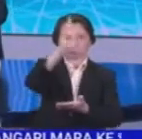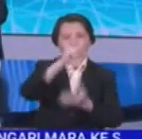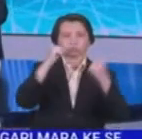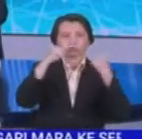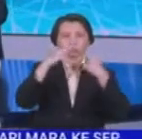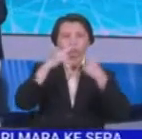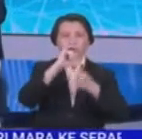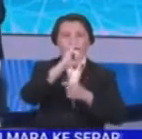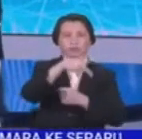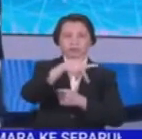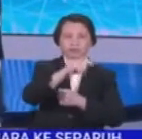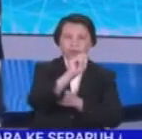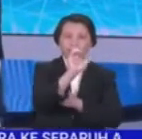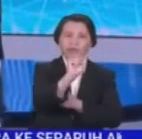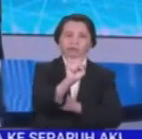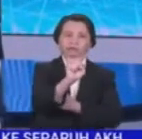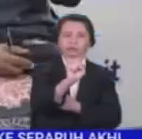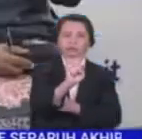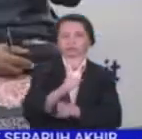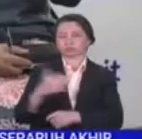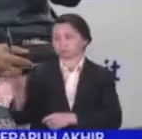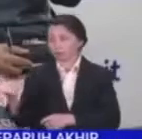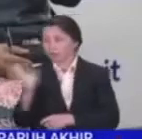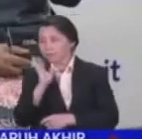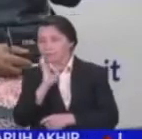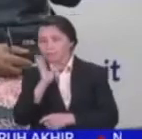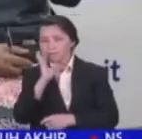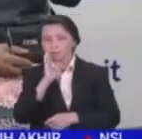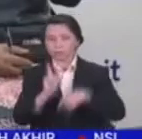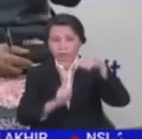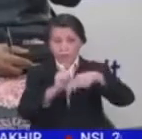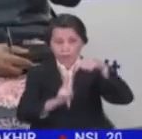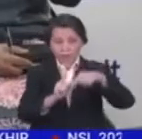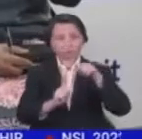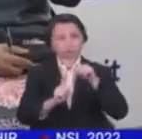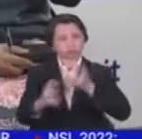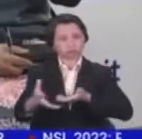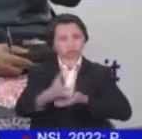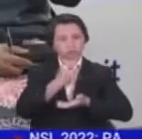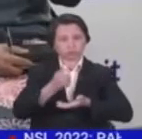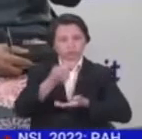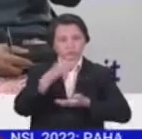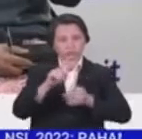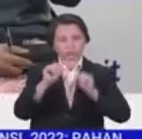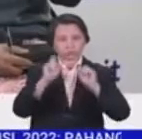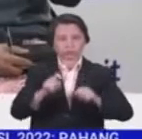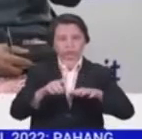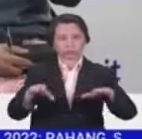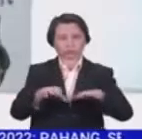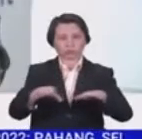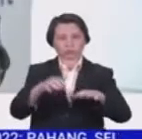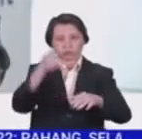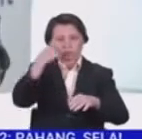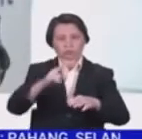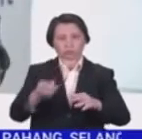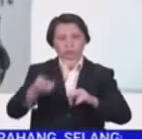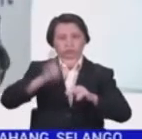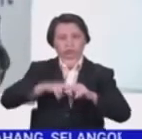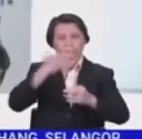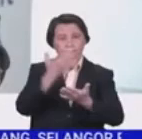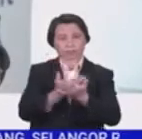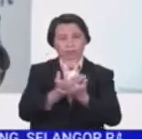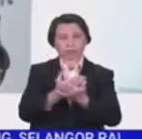swasta IPTS. Menurut beliau, data berkenaan dapat membantu dalam rangka inisiatif yang perlu dilaksanakan untuk menambah